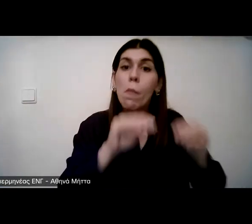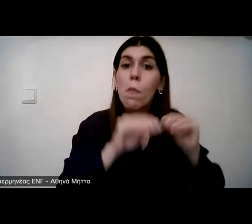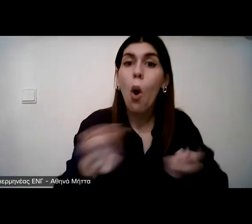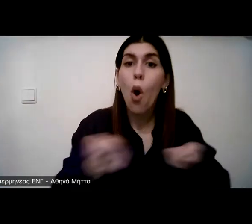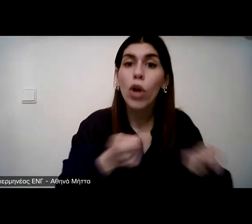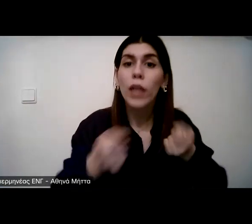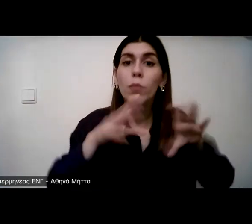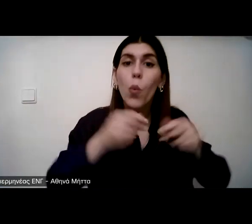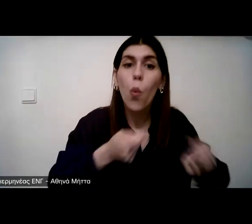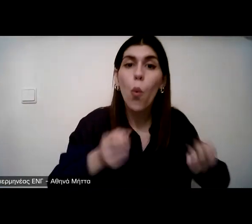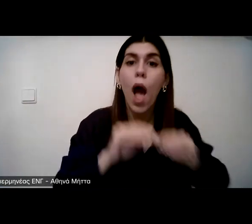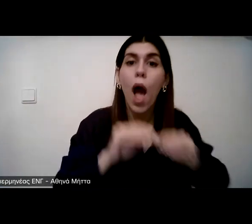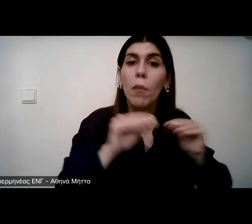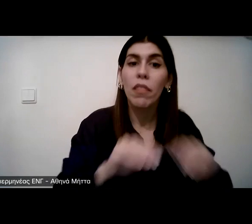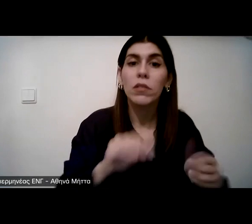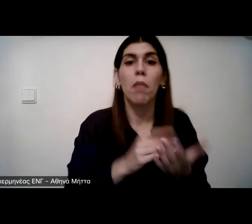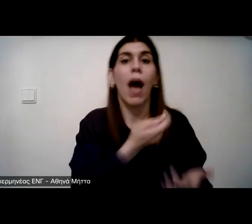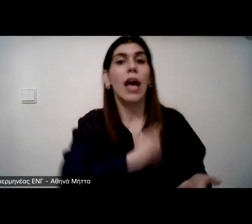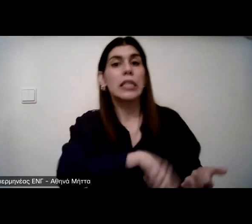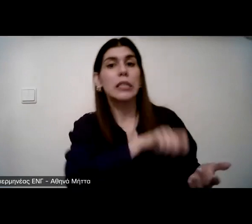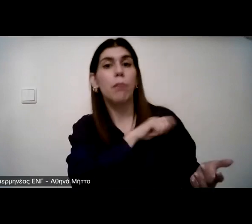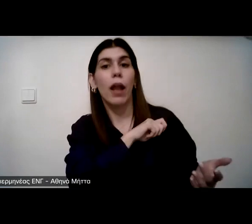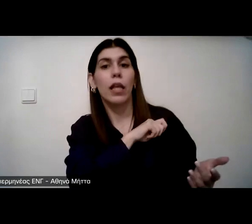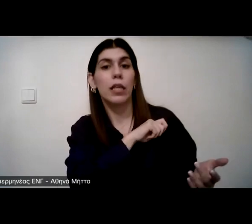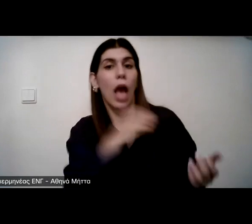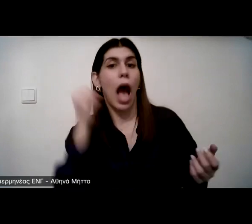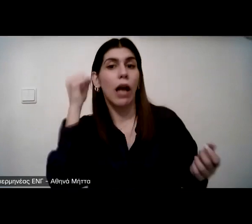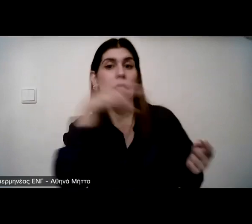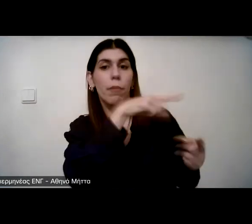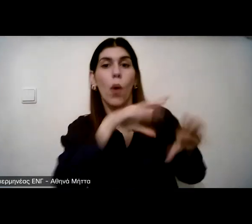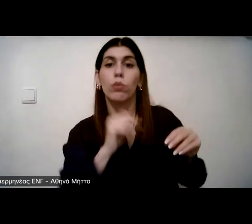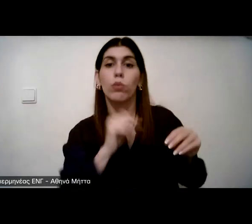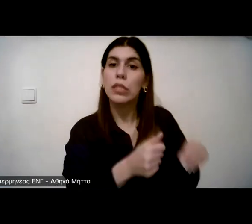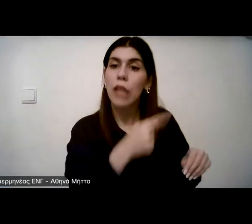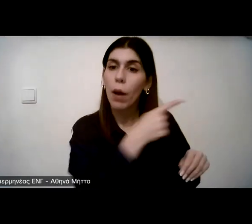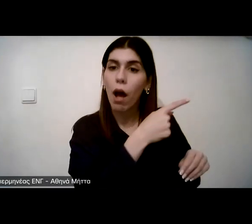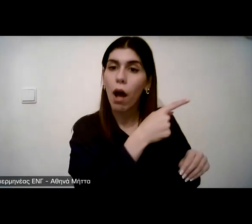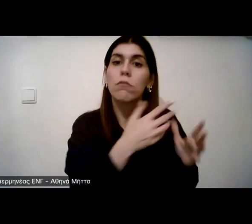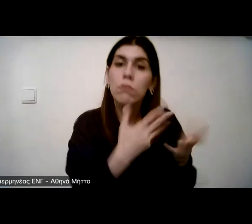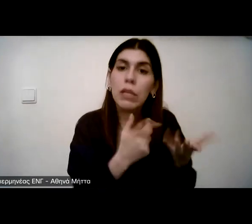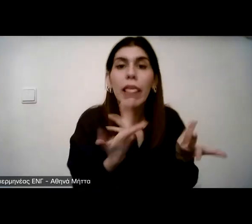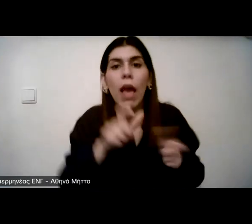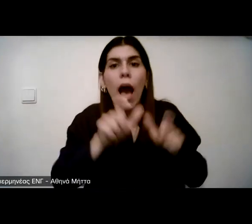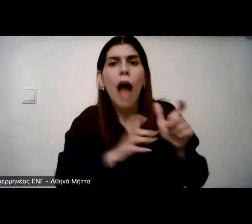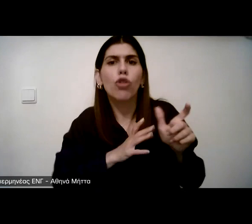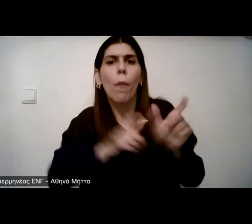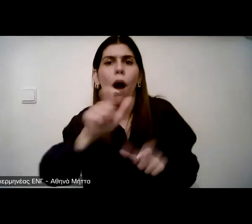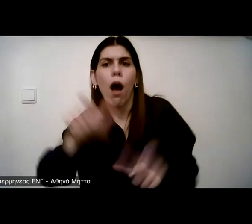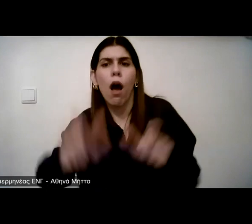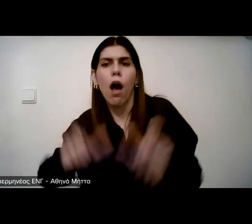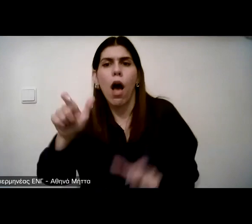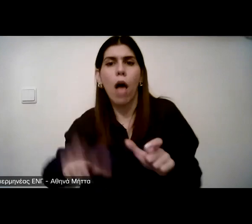στάση της Ισπανικής Ακαδημίας για το Σύνταγμα, όσο και ατομικές, που δεν προκλήθηκαν μόνο